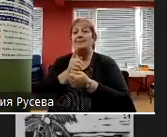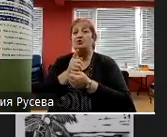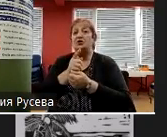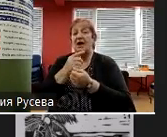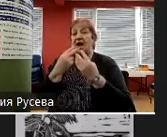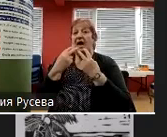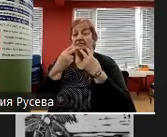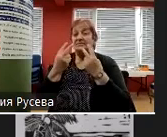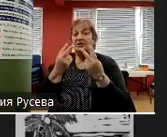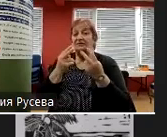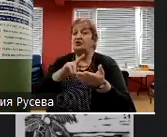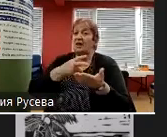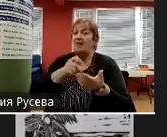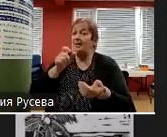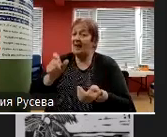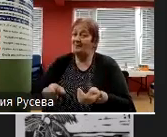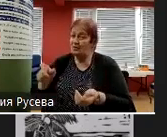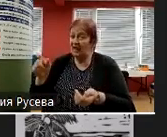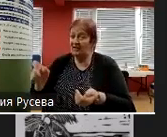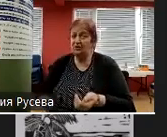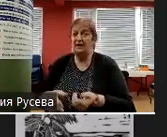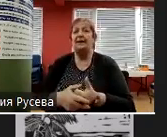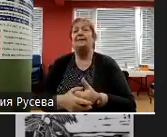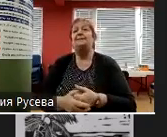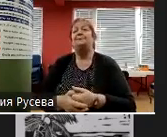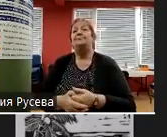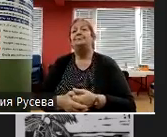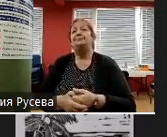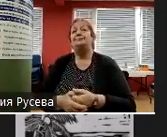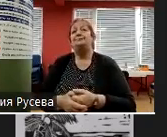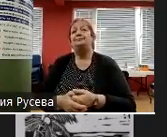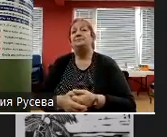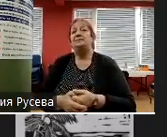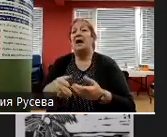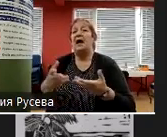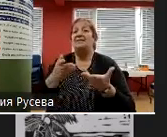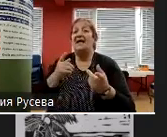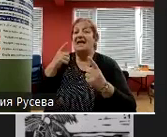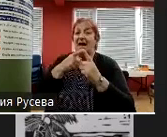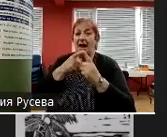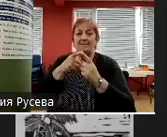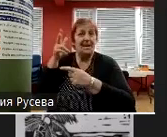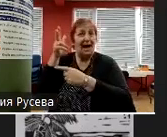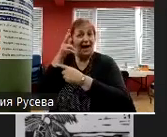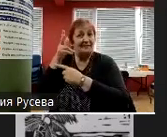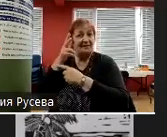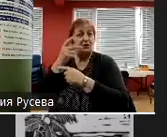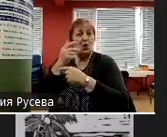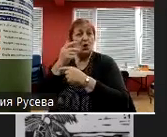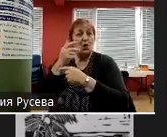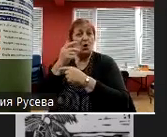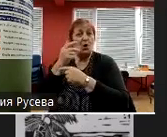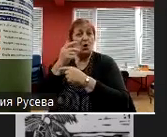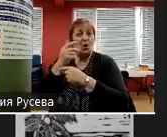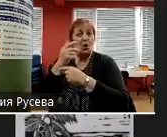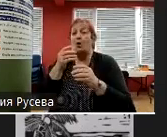виждат преводачите с жестомимичния превод, дали към видео някакви материали могат